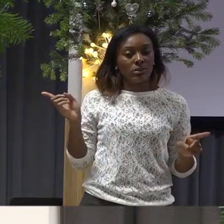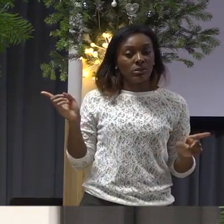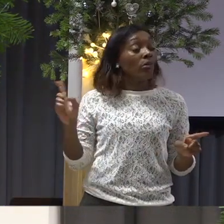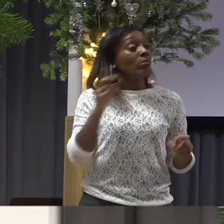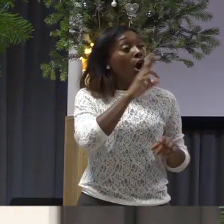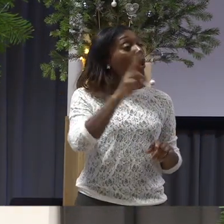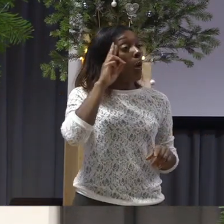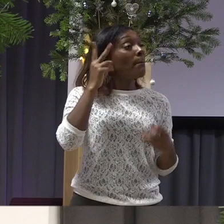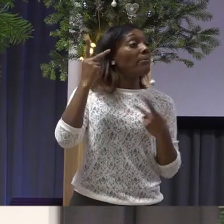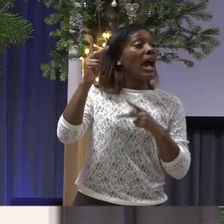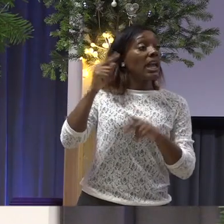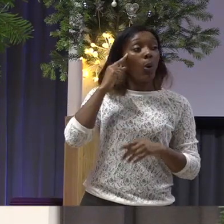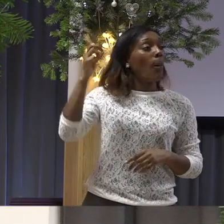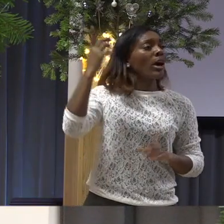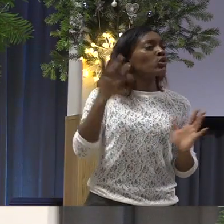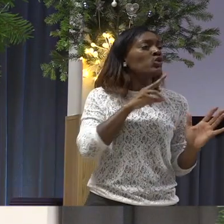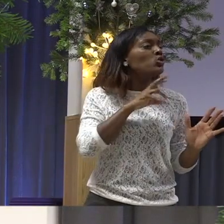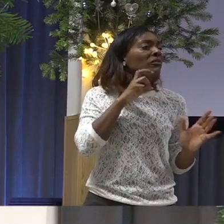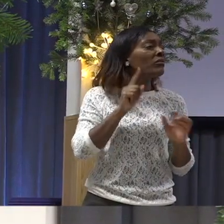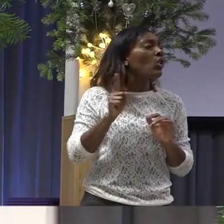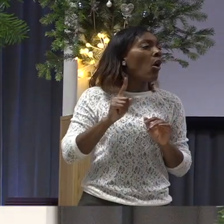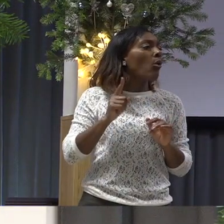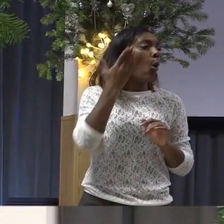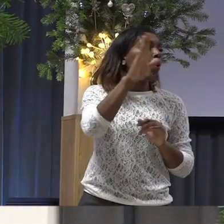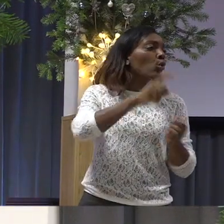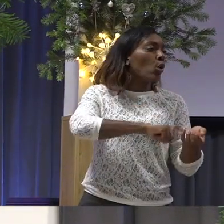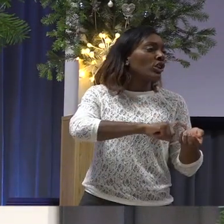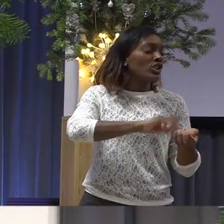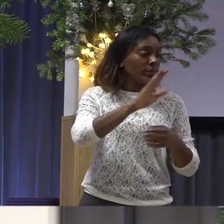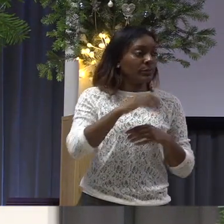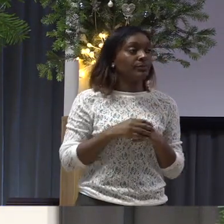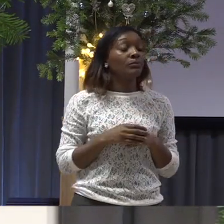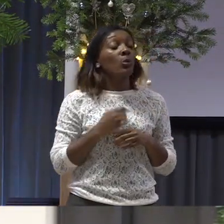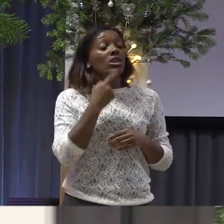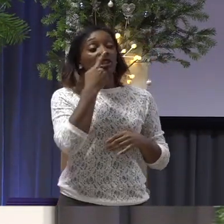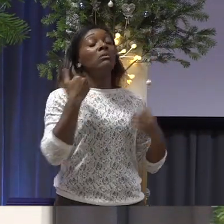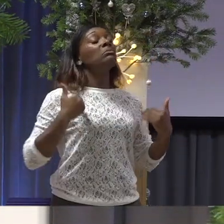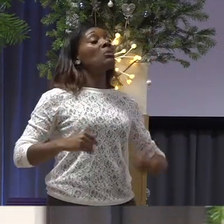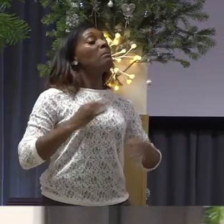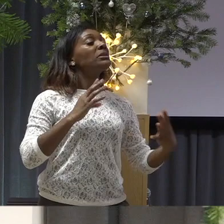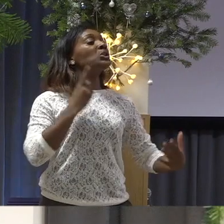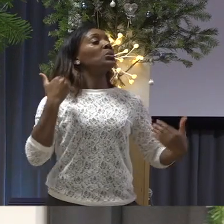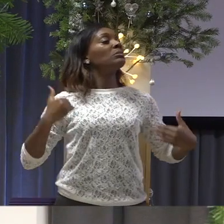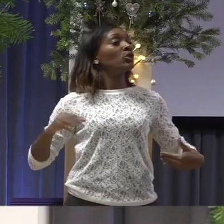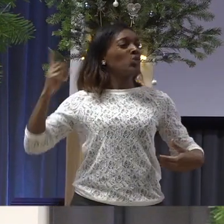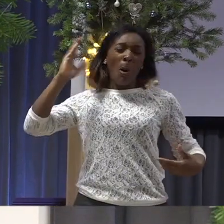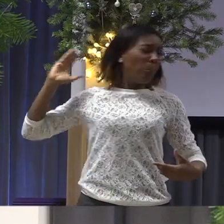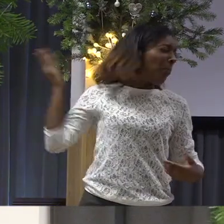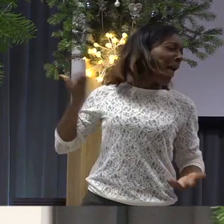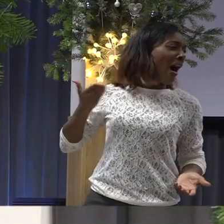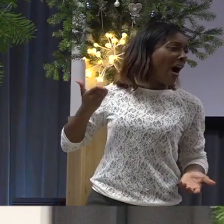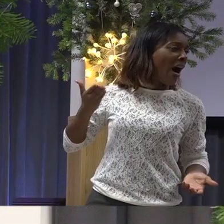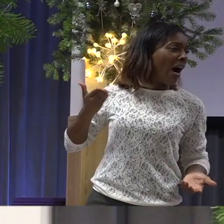païen. Quand il s'est considéré Dieu, Dieu l'a frappé. Dieu l'a frappé et il a été